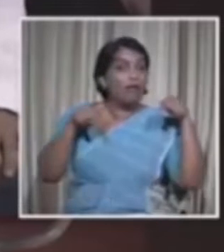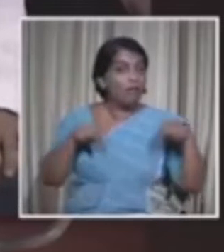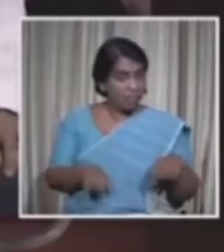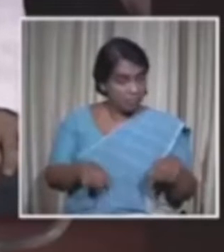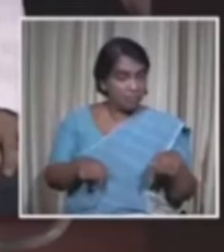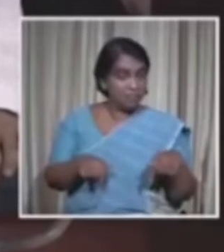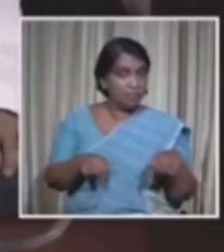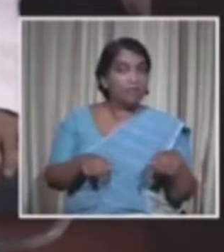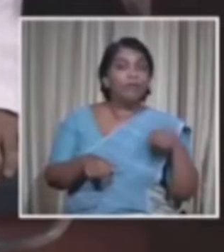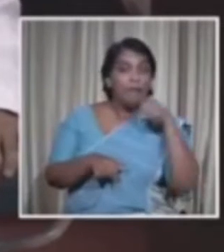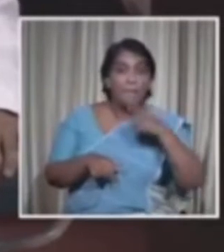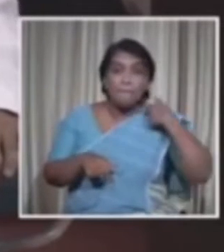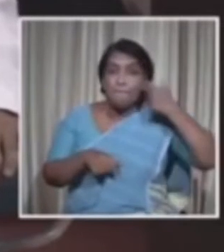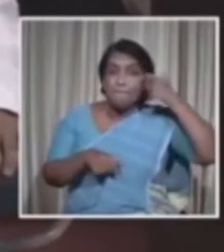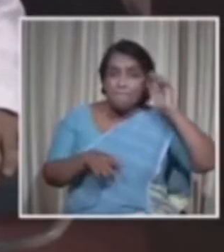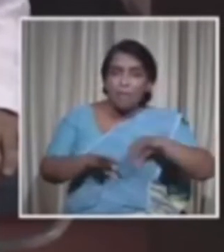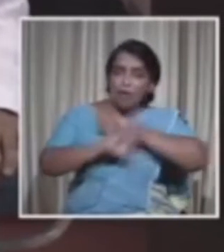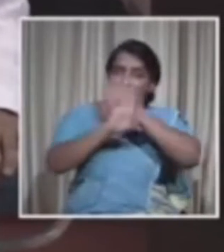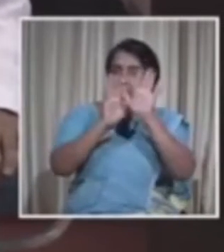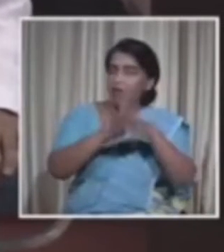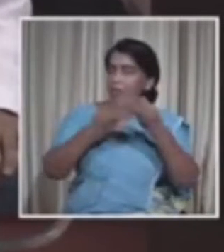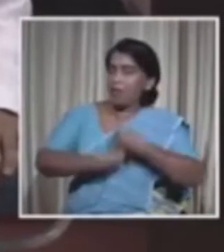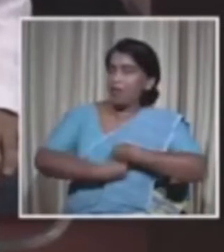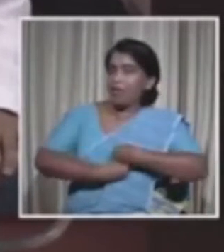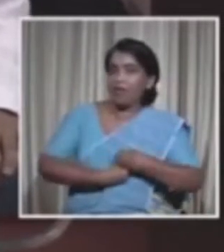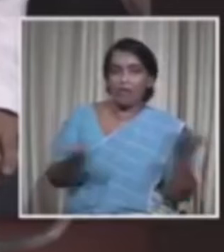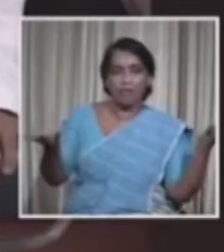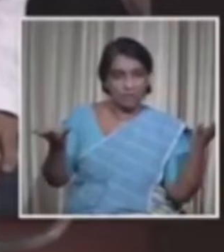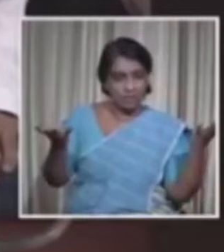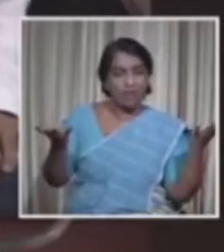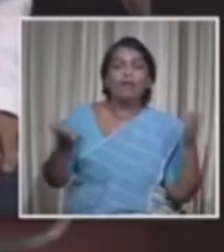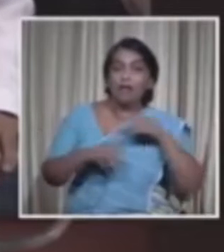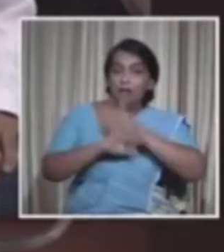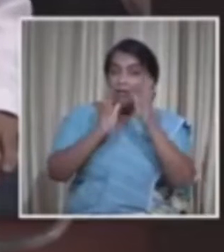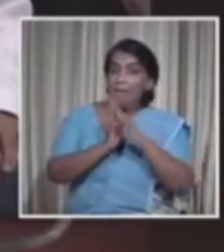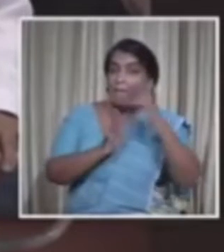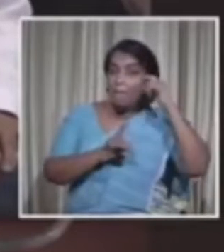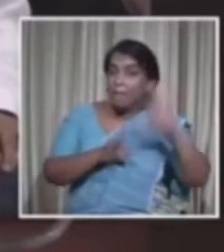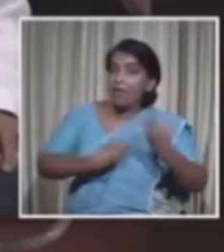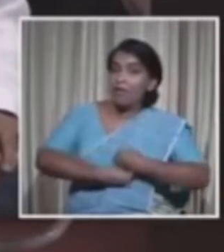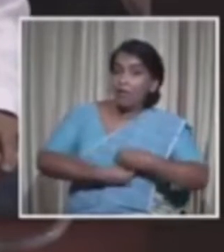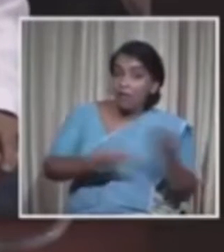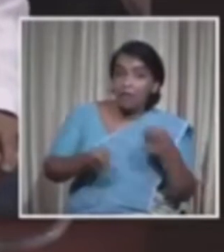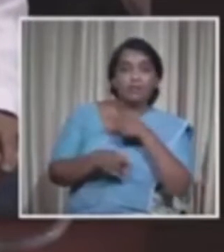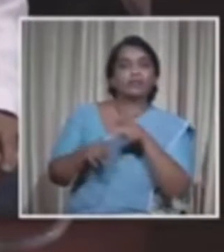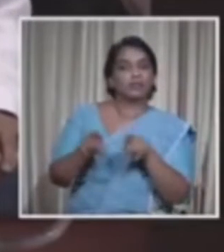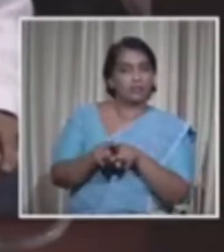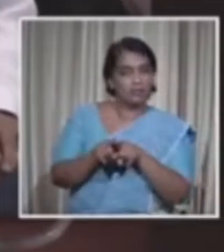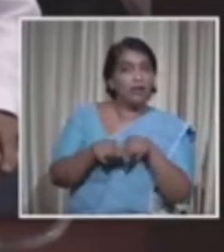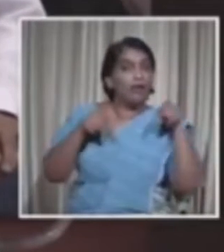ஆனால் மக்கள் கட்டுப்படவில்லை, நாட்டுக்காக வீதியில் இறங்கியுள்ளனர், ஜனாதிபதி பதவி விலக வேண்டும் என